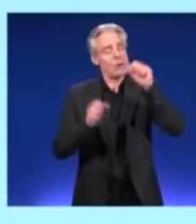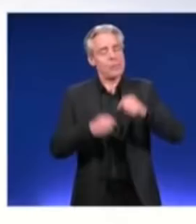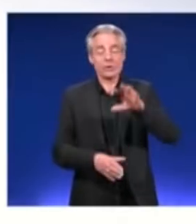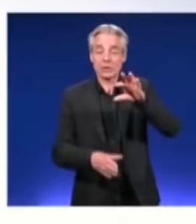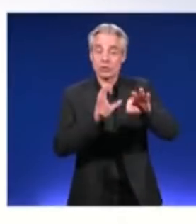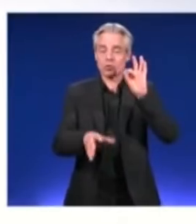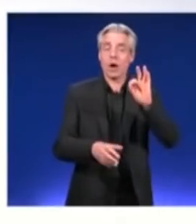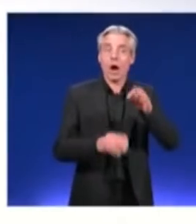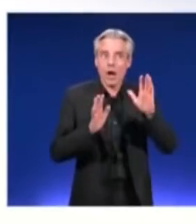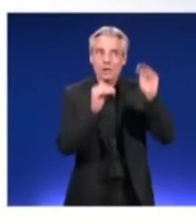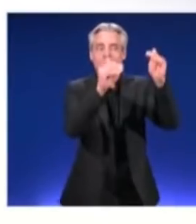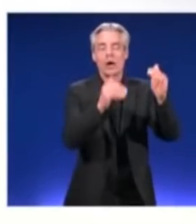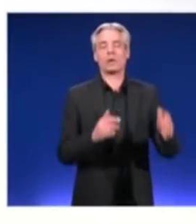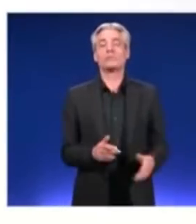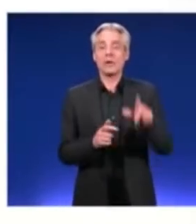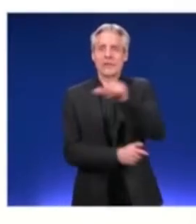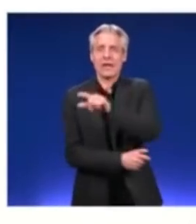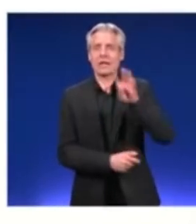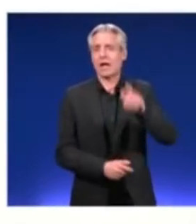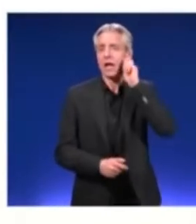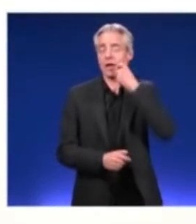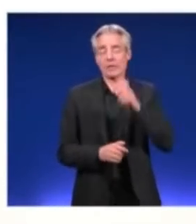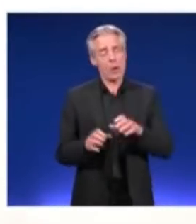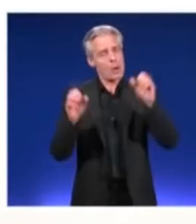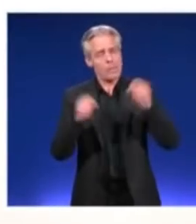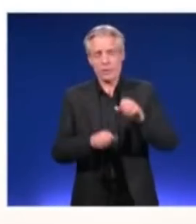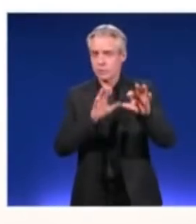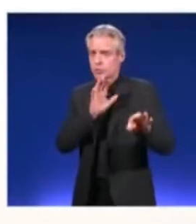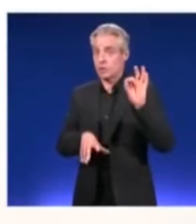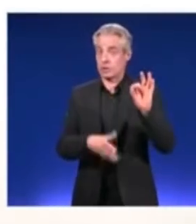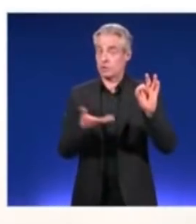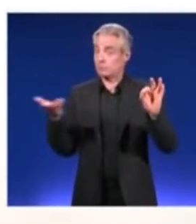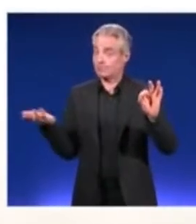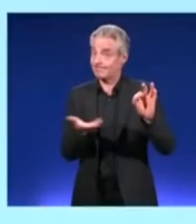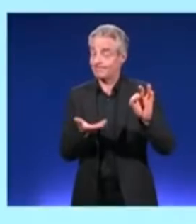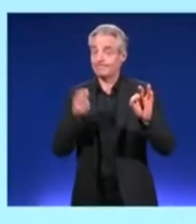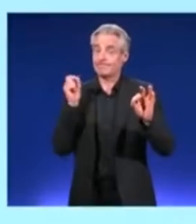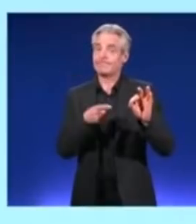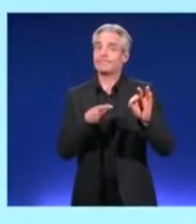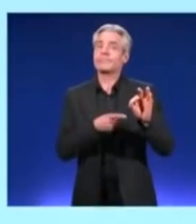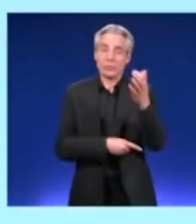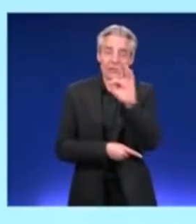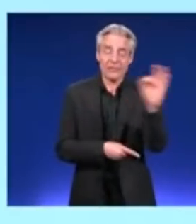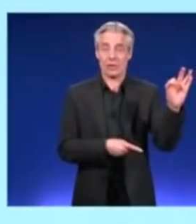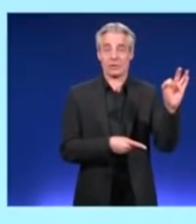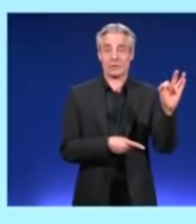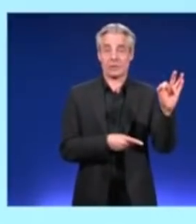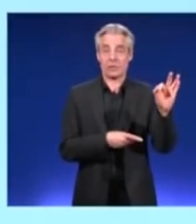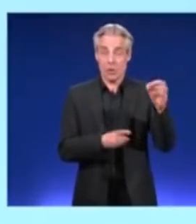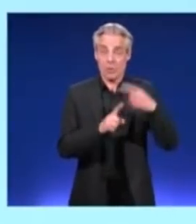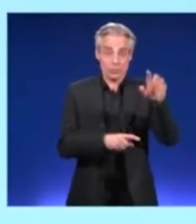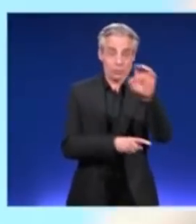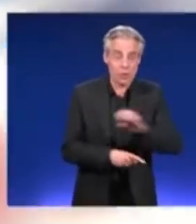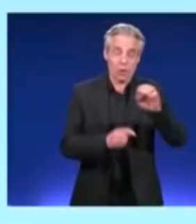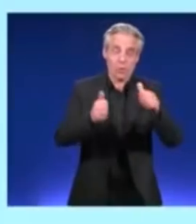faire le choix de l'espoir. Le 24 avril, nous pouvons faire le choix de la France et de